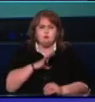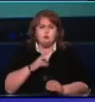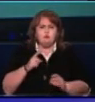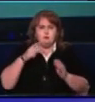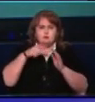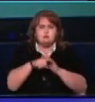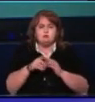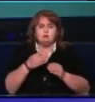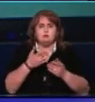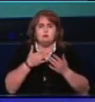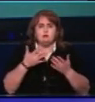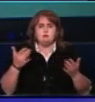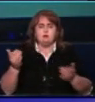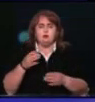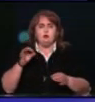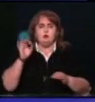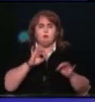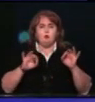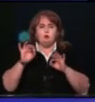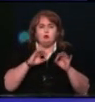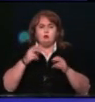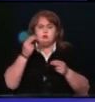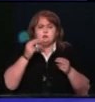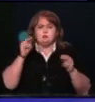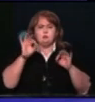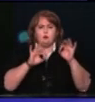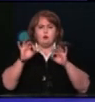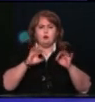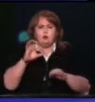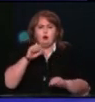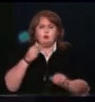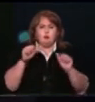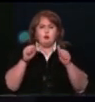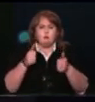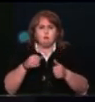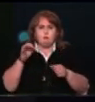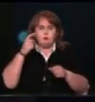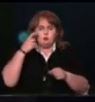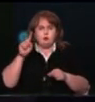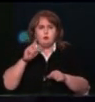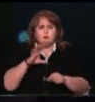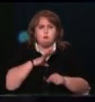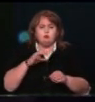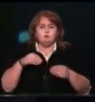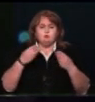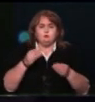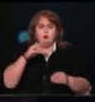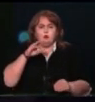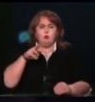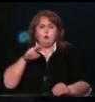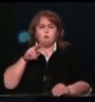внесены несколько моделей строения атома. Первая модель была приведена Томпсоном.